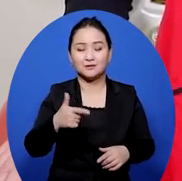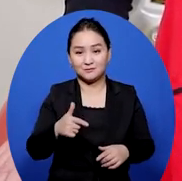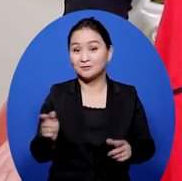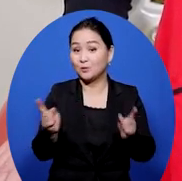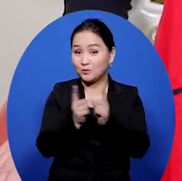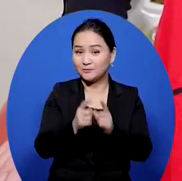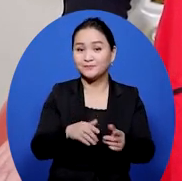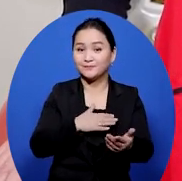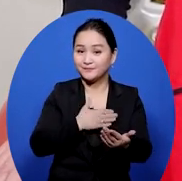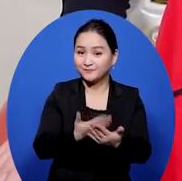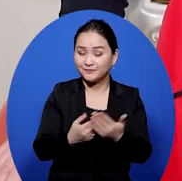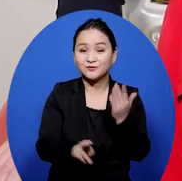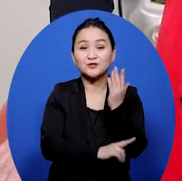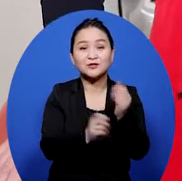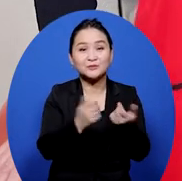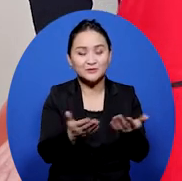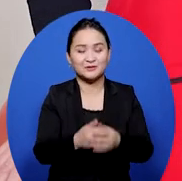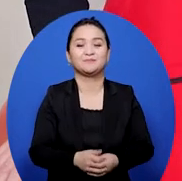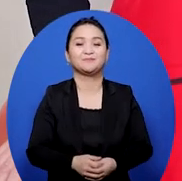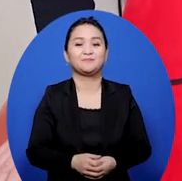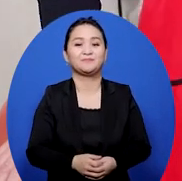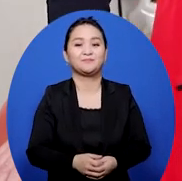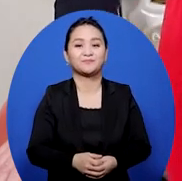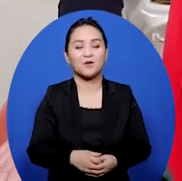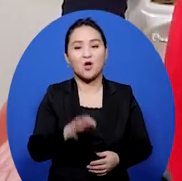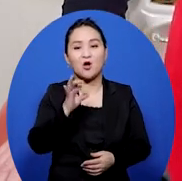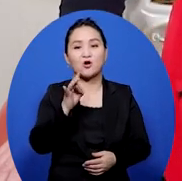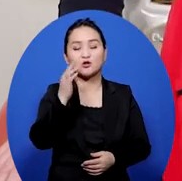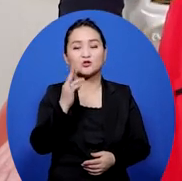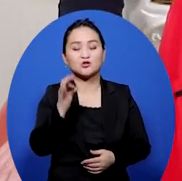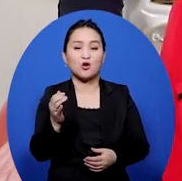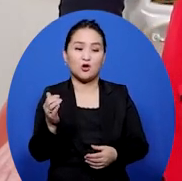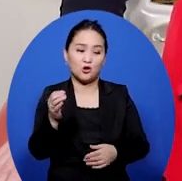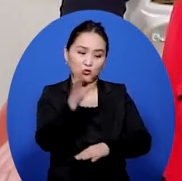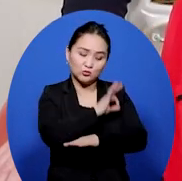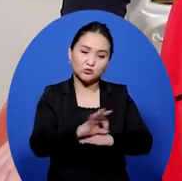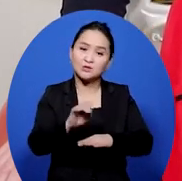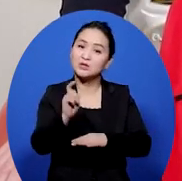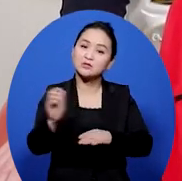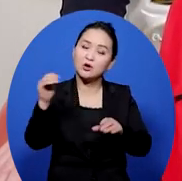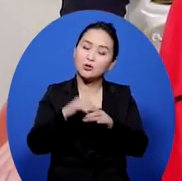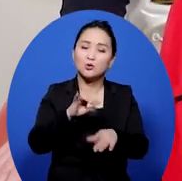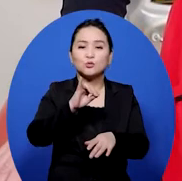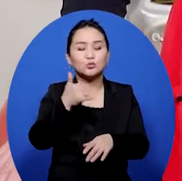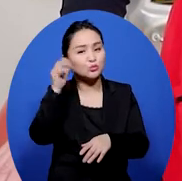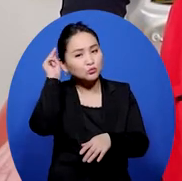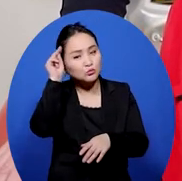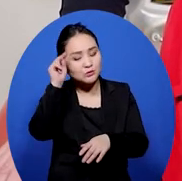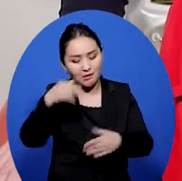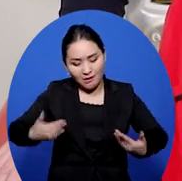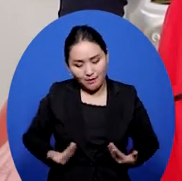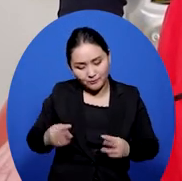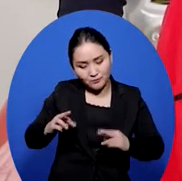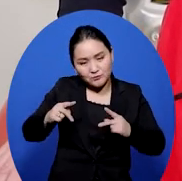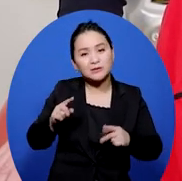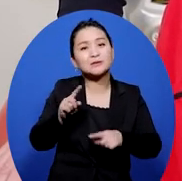байна. За танд өдөр мэндийг хүргэе. Өдөр мэнд. За оролцоо төсөлд та хизээ хамрагдав? Юу сурав? Таны